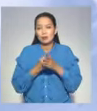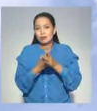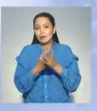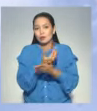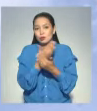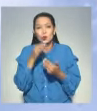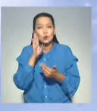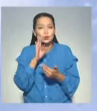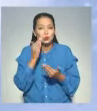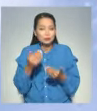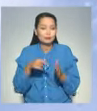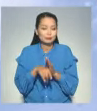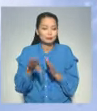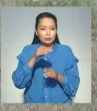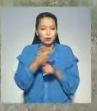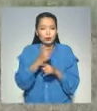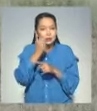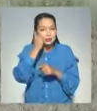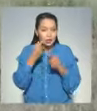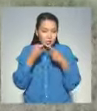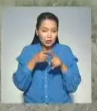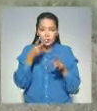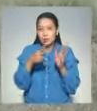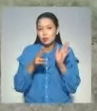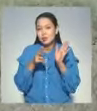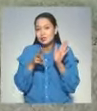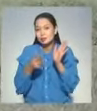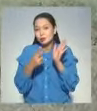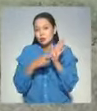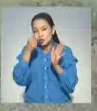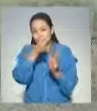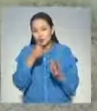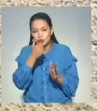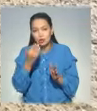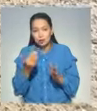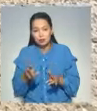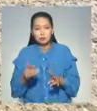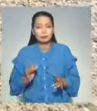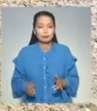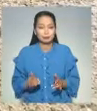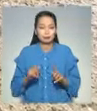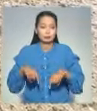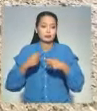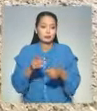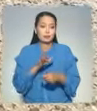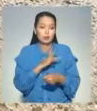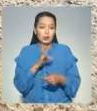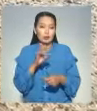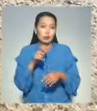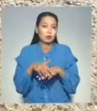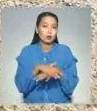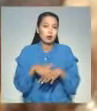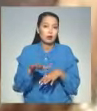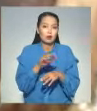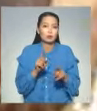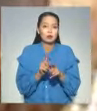сүзетін құрылғылар да ескірген. 2007 жылы бұл нысан сенімгерлік басқаруға жекеменшікке беріліпті, бірақ тұрғындардан жиналатын